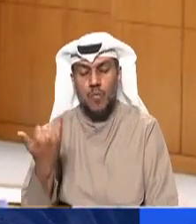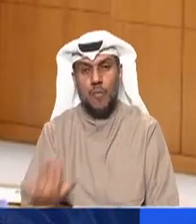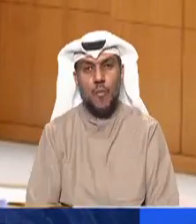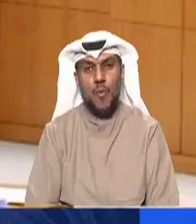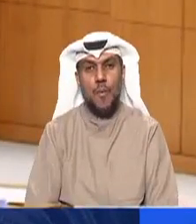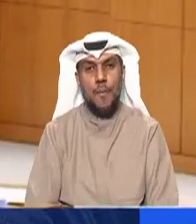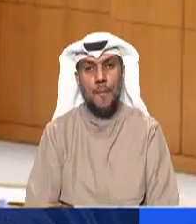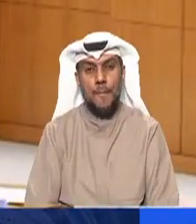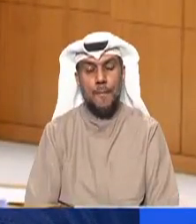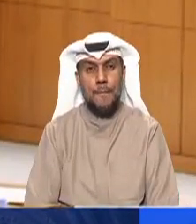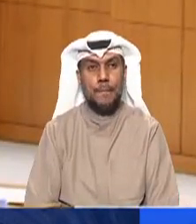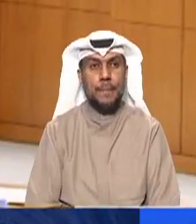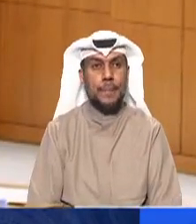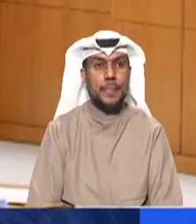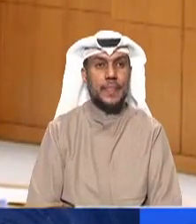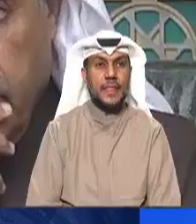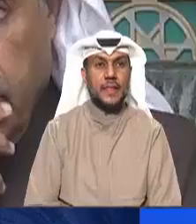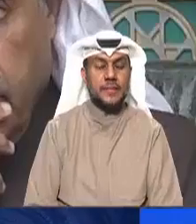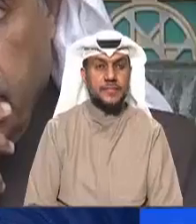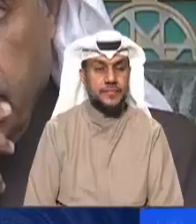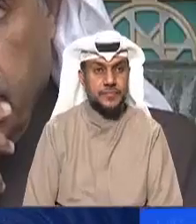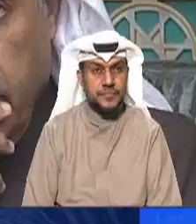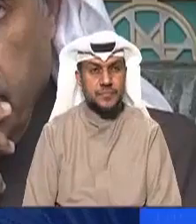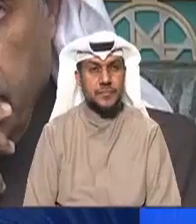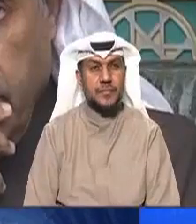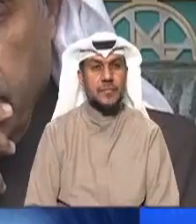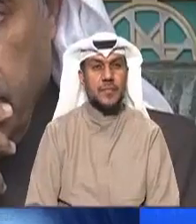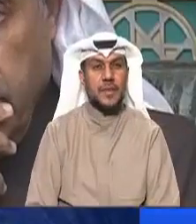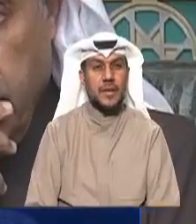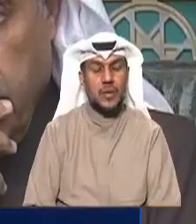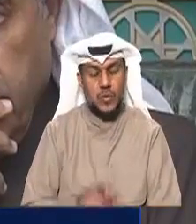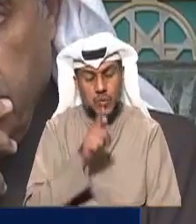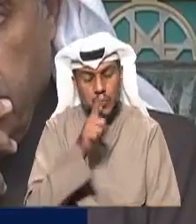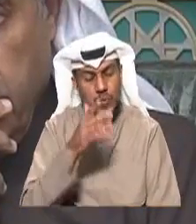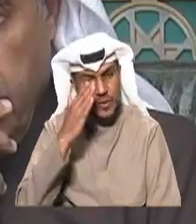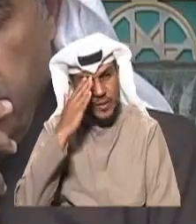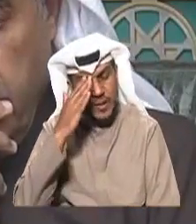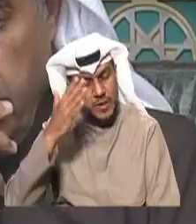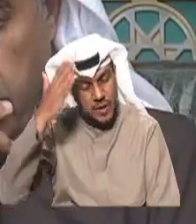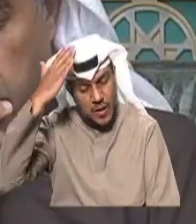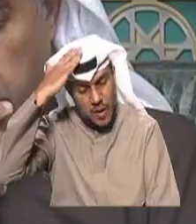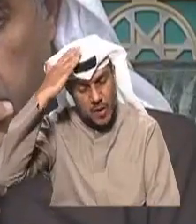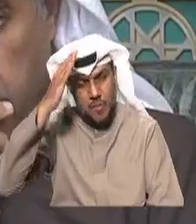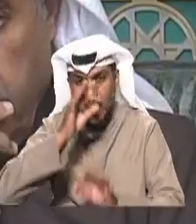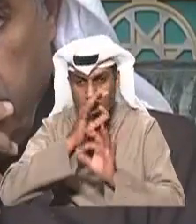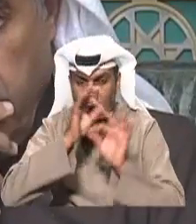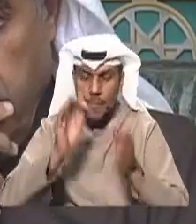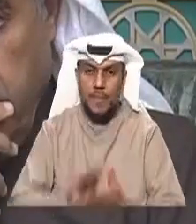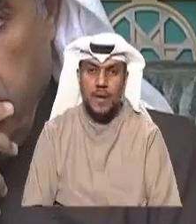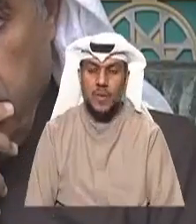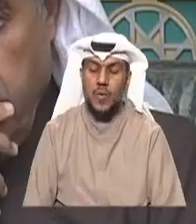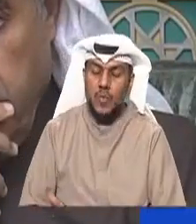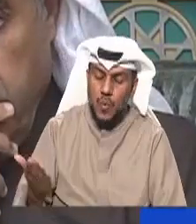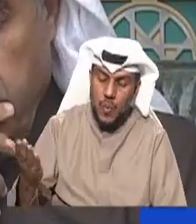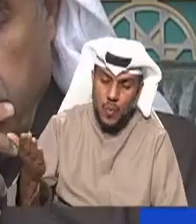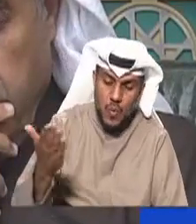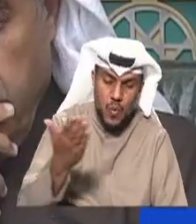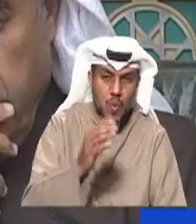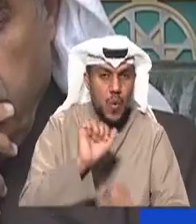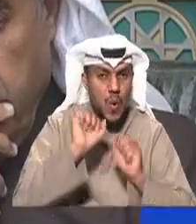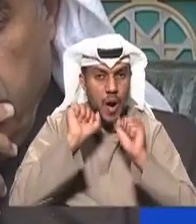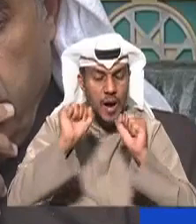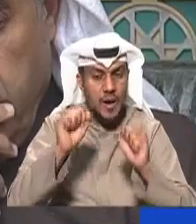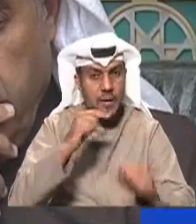الأخرى وغير الحكومية. تحية إجلال وإكبار واحترام لكافة